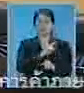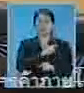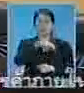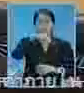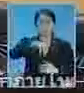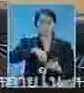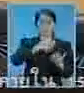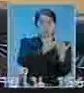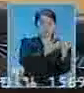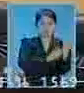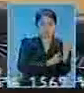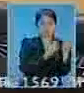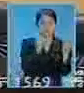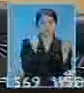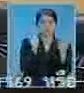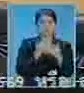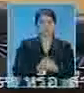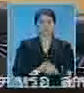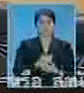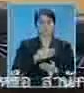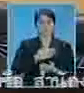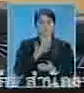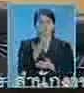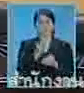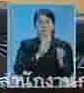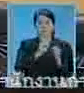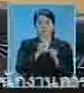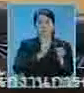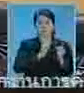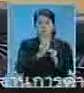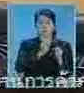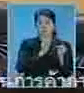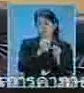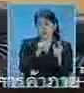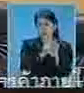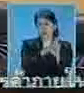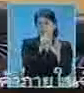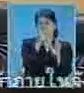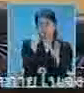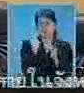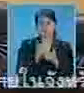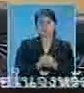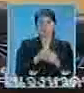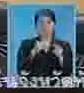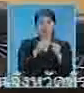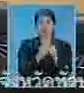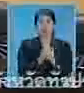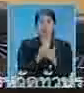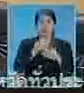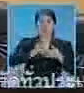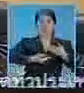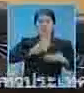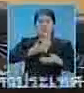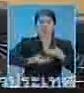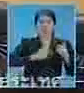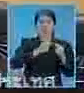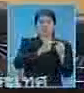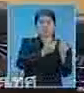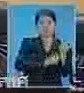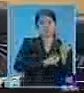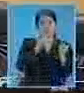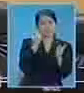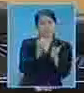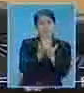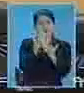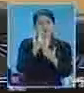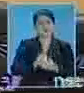ย่างต่อเนื่องแต่ผมขออนุญาตที่จะเรียนในประเด็นเดียวนะครับก็คือประเด็นเรื่องของสลากแพงเพราะประเด็นนี้เนี่ย